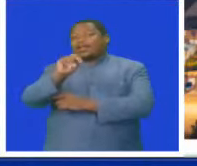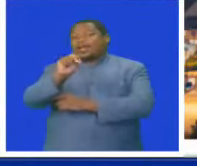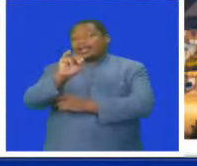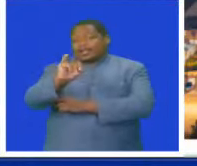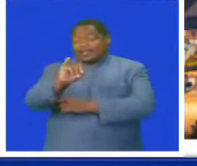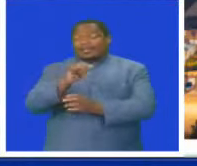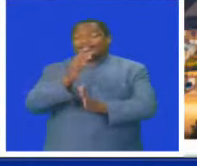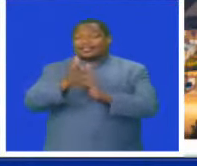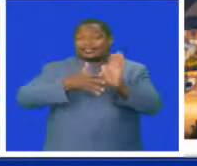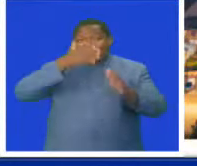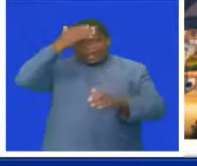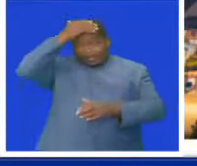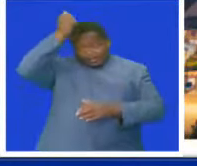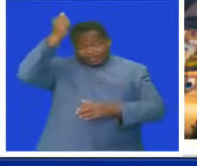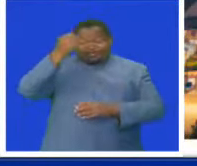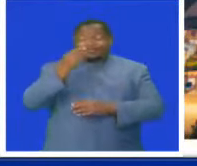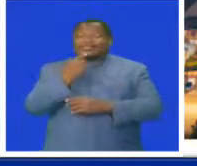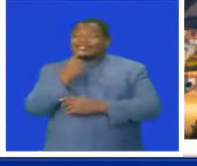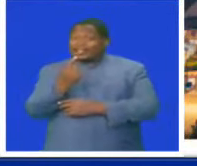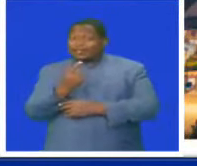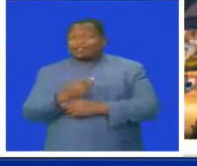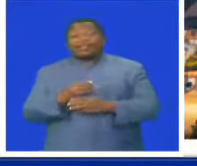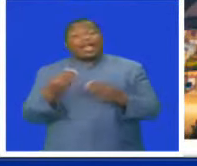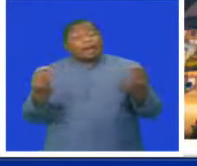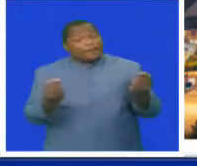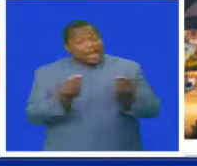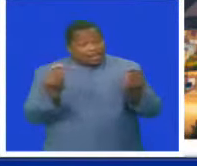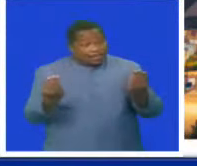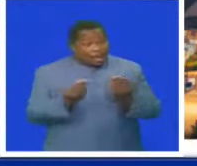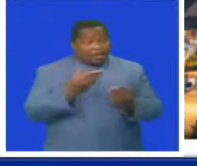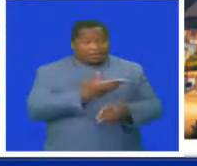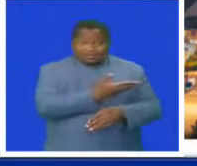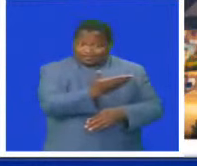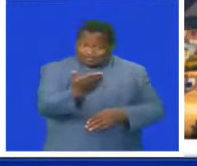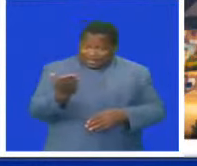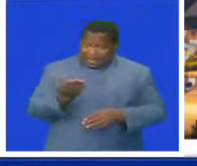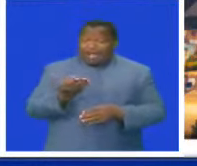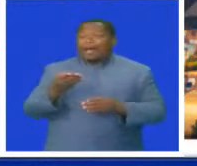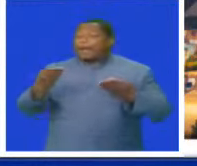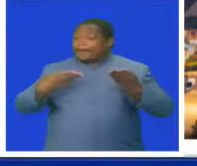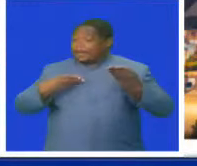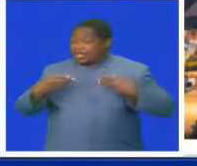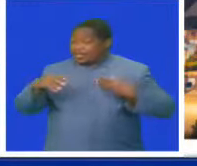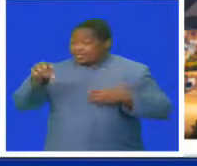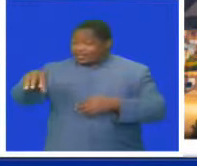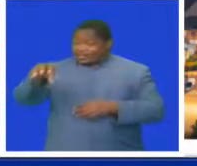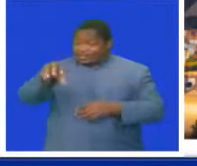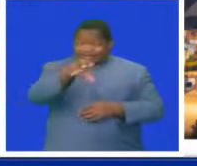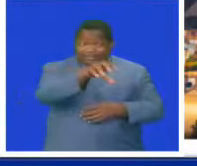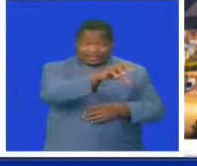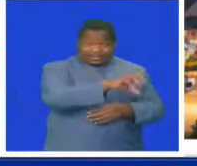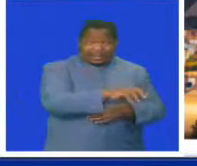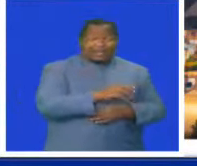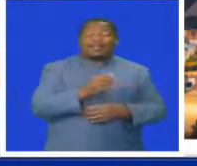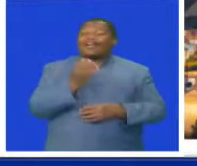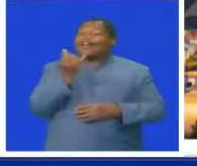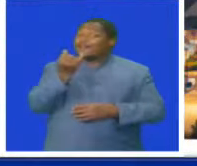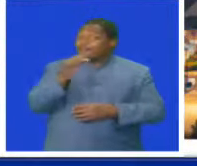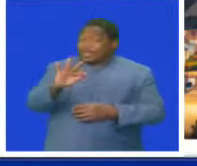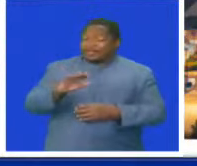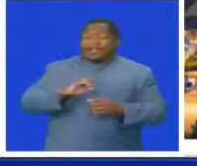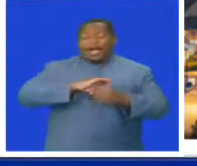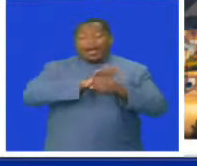namabhizinisi langayilandzeli imithetho lebekiwe yekuvikela umkhuhlane iCOVID-19. Ndunankulu ukuvete lokhu